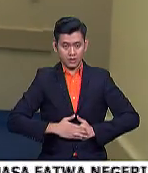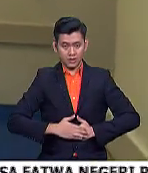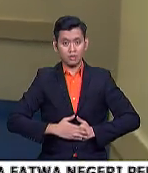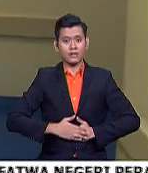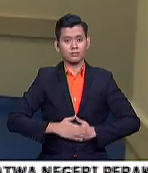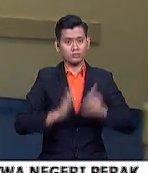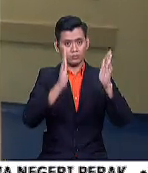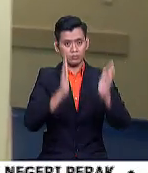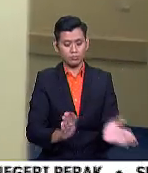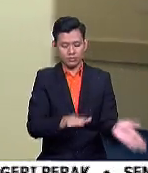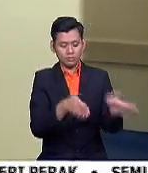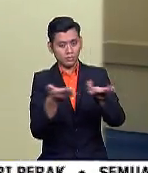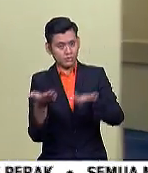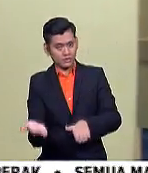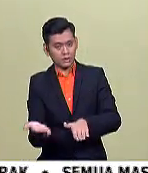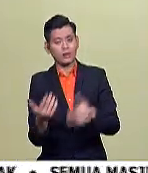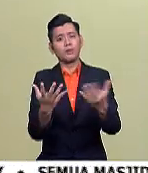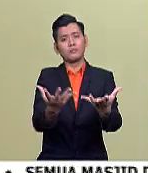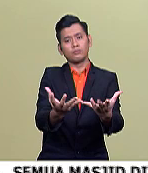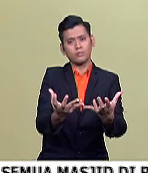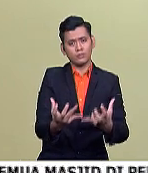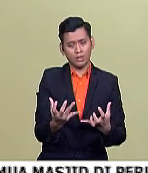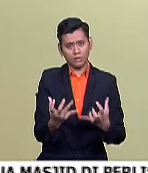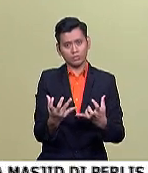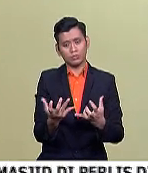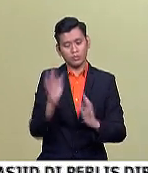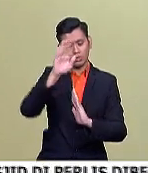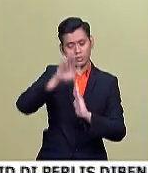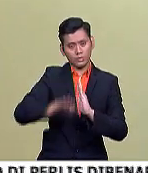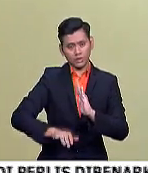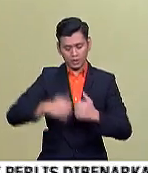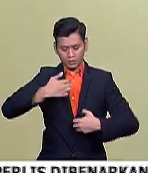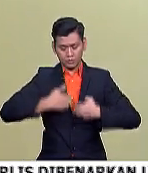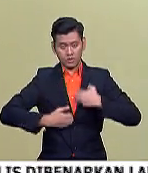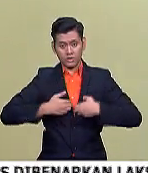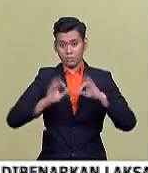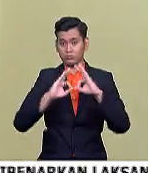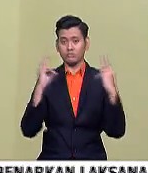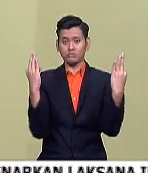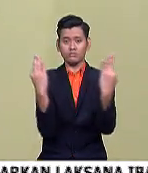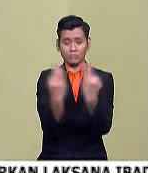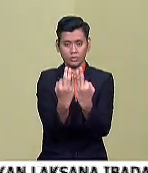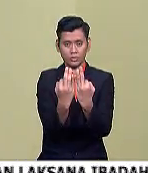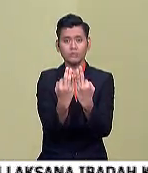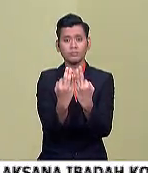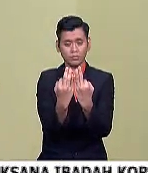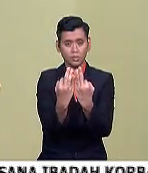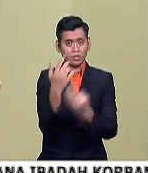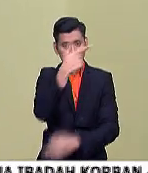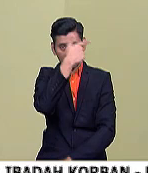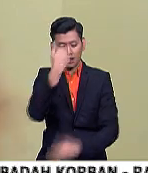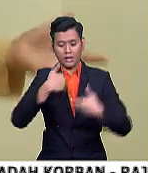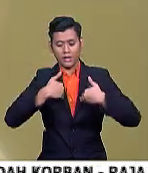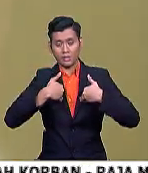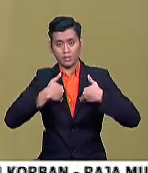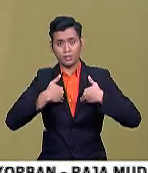Bagi meringankan beban perasaan, emosi, keluarga dan juga waris mereka yang meninggal akibat